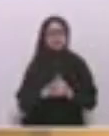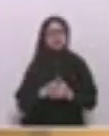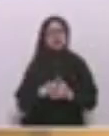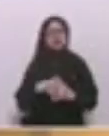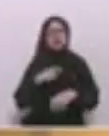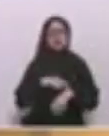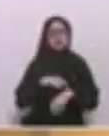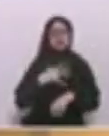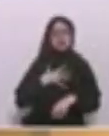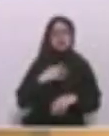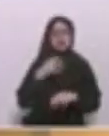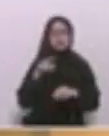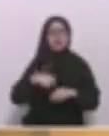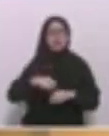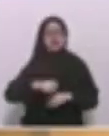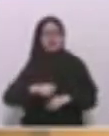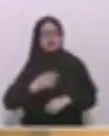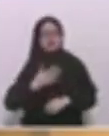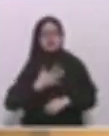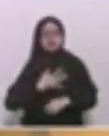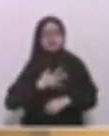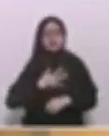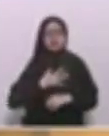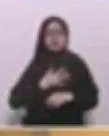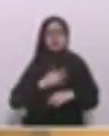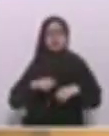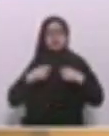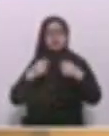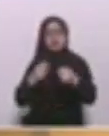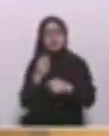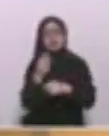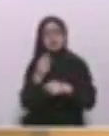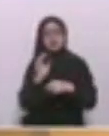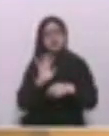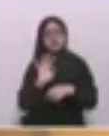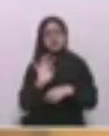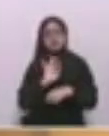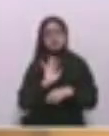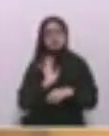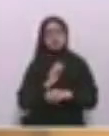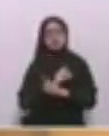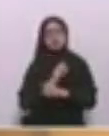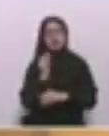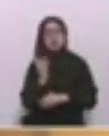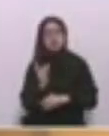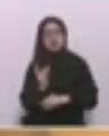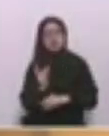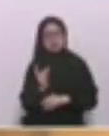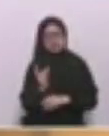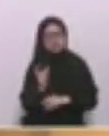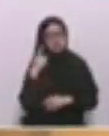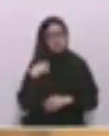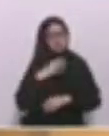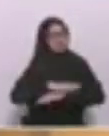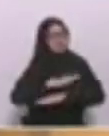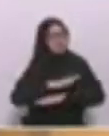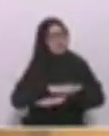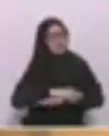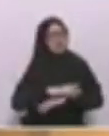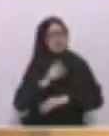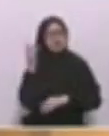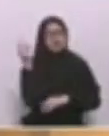putusan-putusan pengadilan yang kemudian saya tidak pernah keluarkan rekomendasi karena itu menjadi komitmen saya Bahwa dalam rangka untuk menjaga